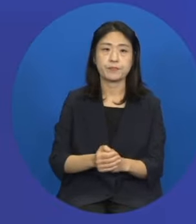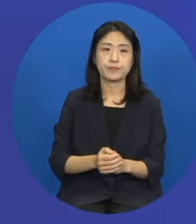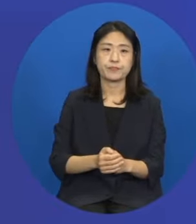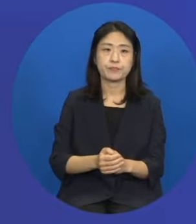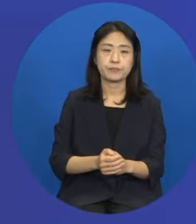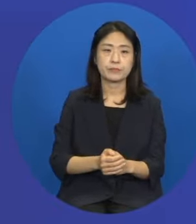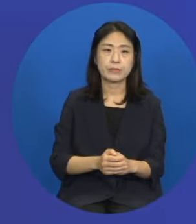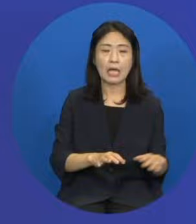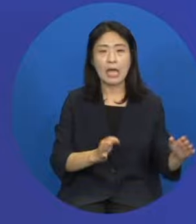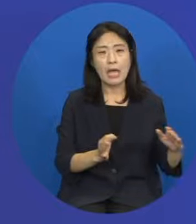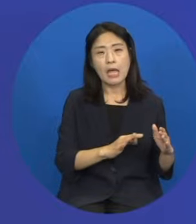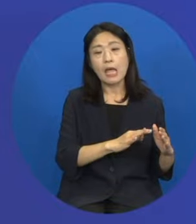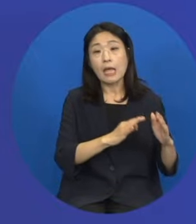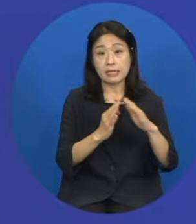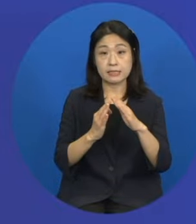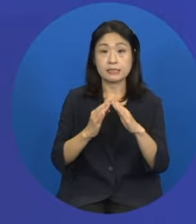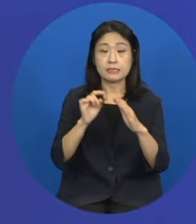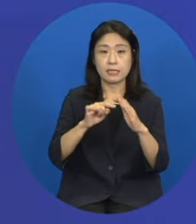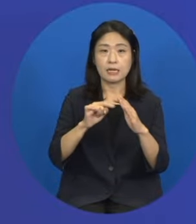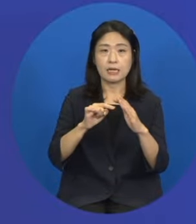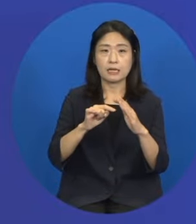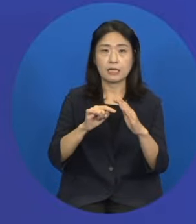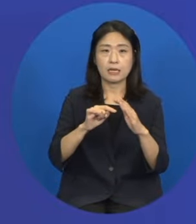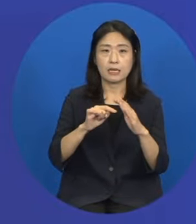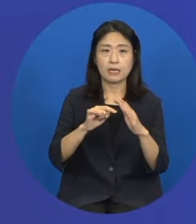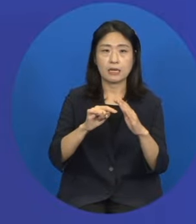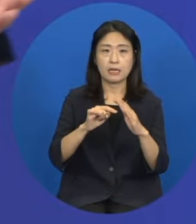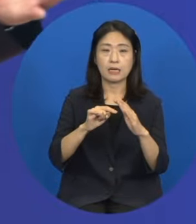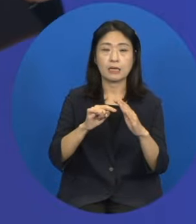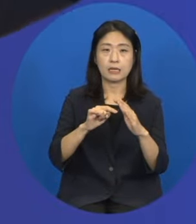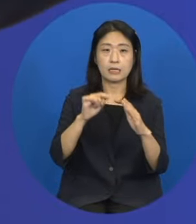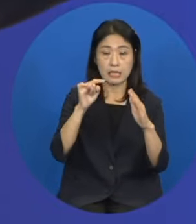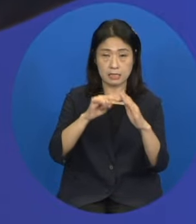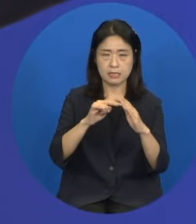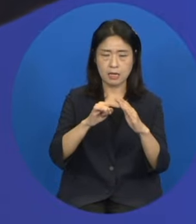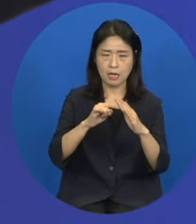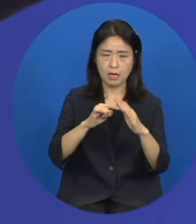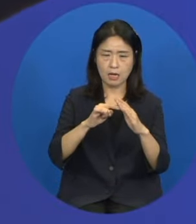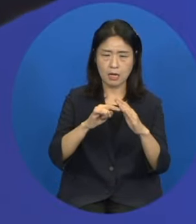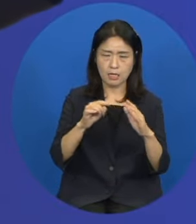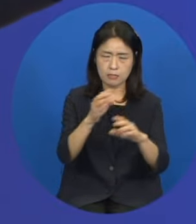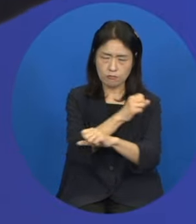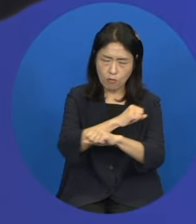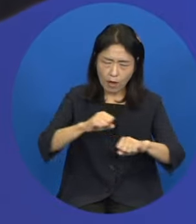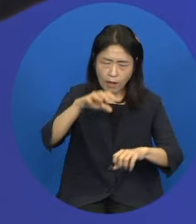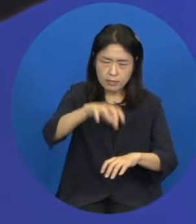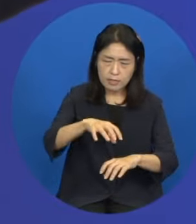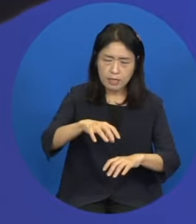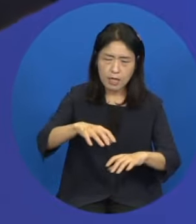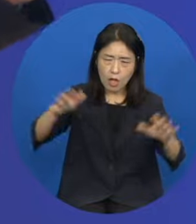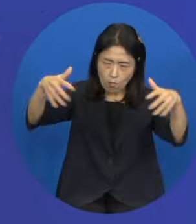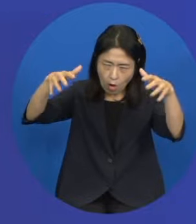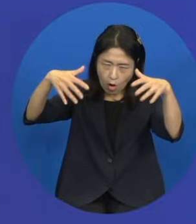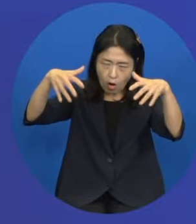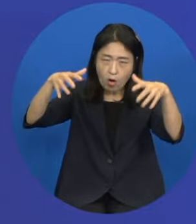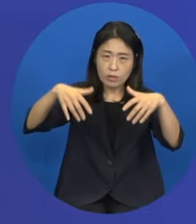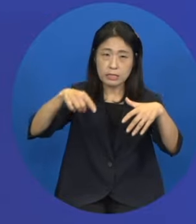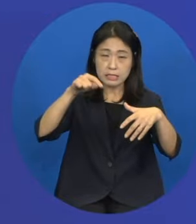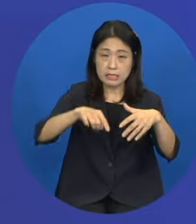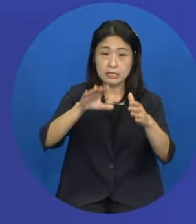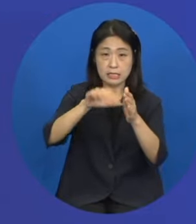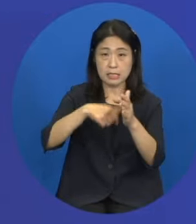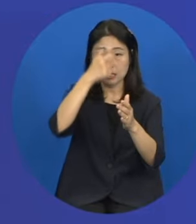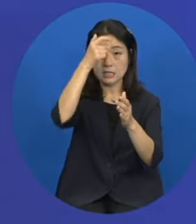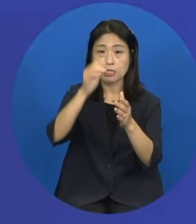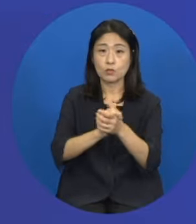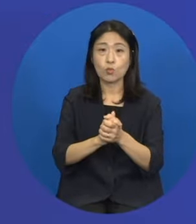바벨론 포로 이후에 귀환을 하면서 백성들을 다시 광장에 모이게 하죠. 다 많이 모였습니다. 엄청 많이 모였죠. 그때도 기도를 하는데